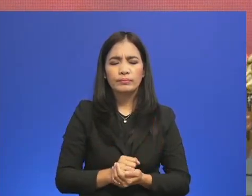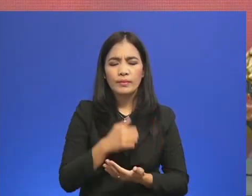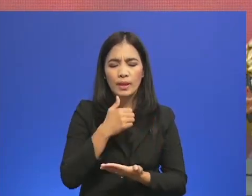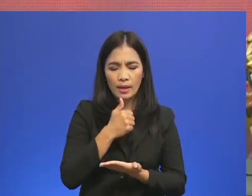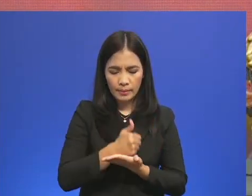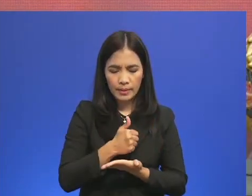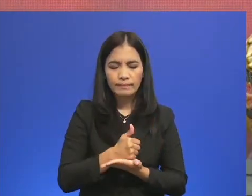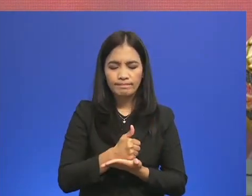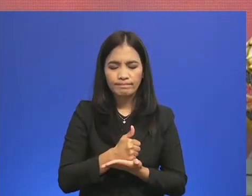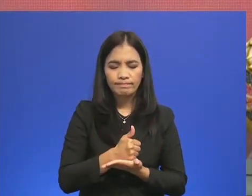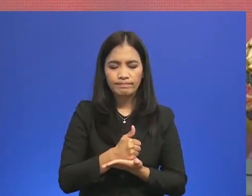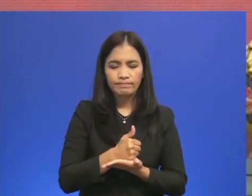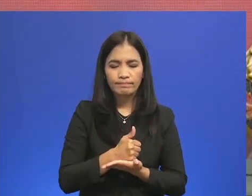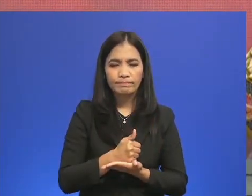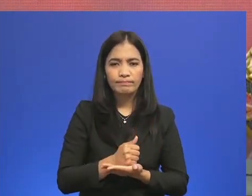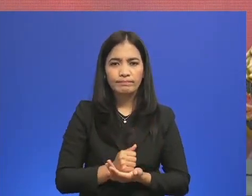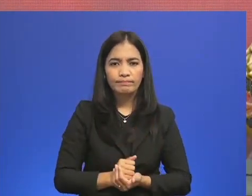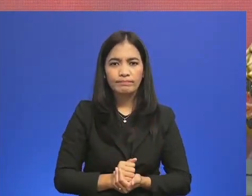Amin.